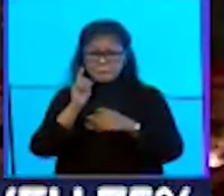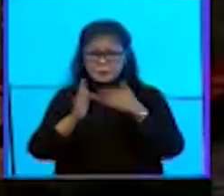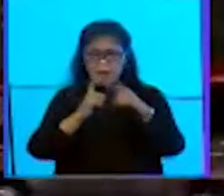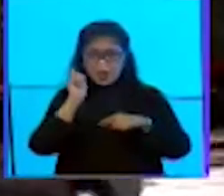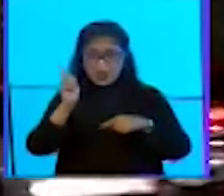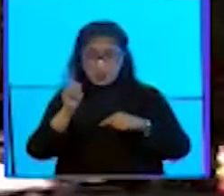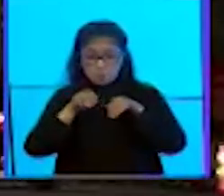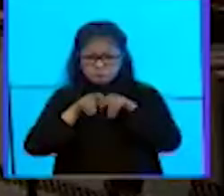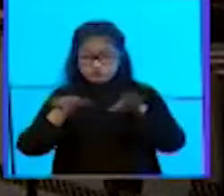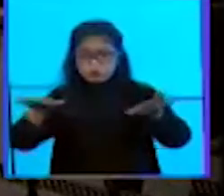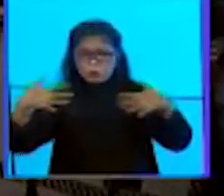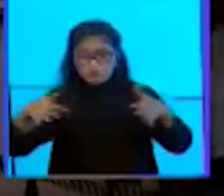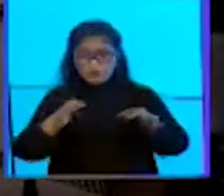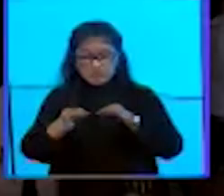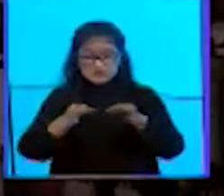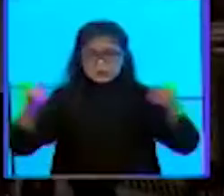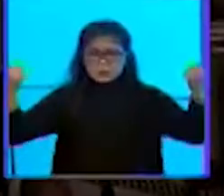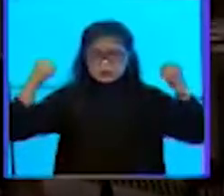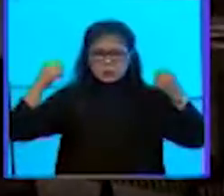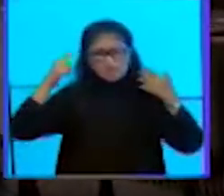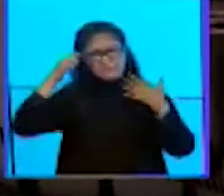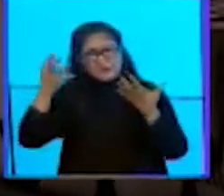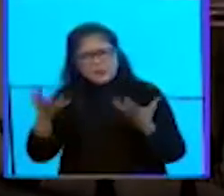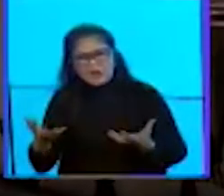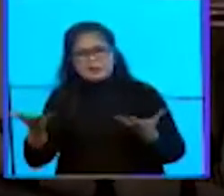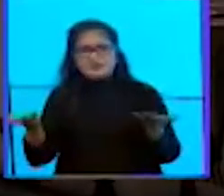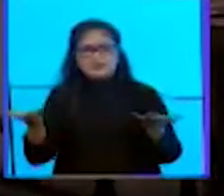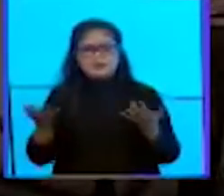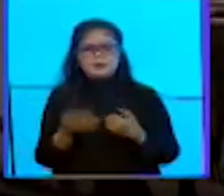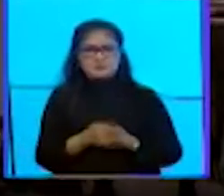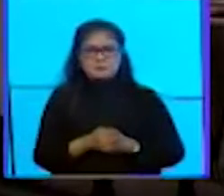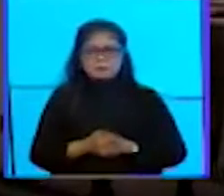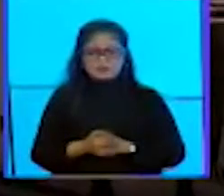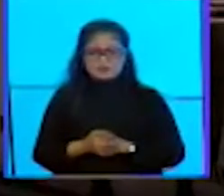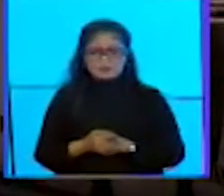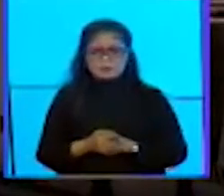menjadi kolaps. Dari Jakarta, Tim Liputan melaporkan.